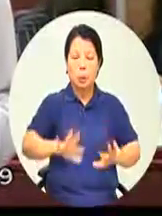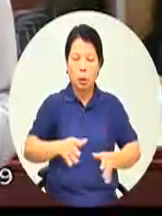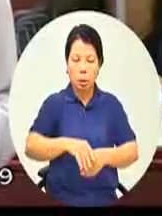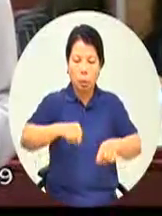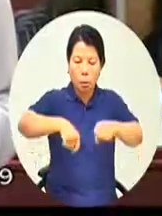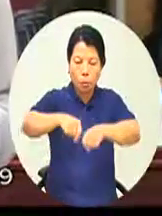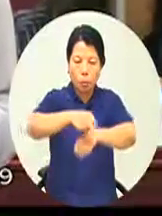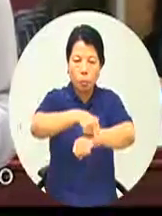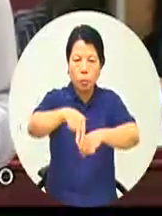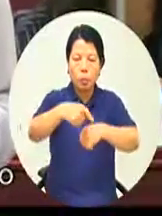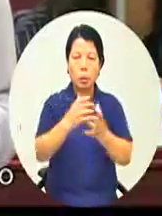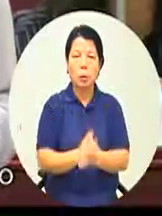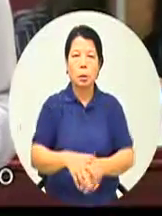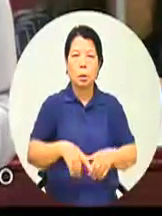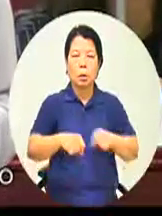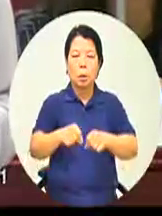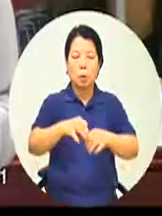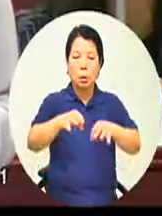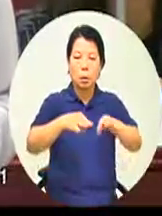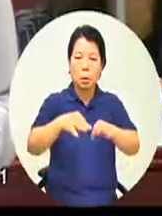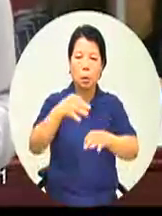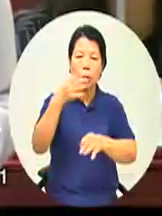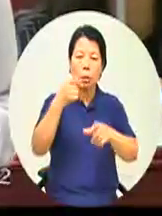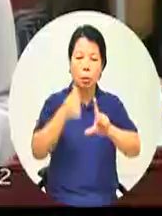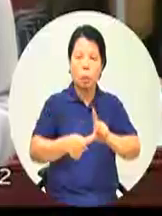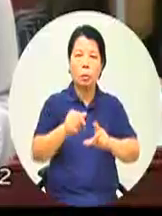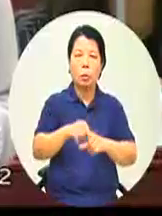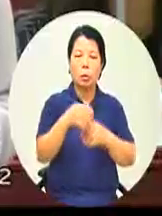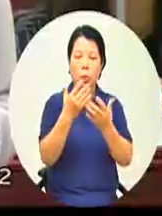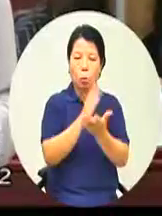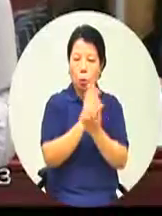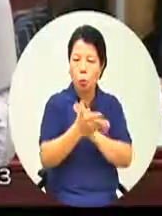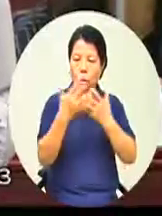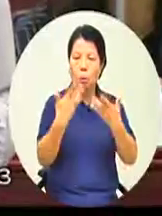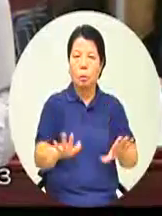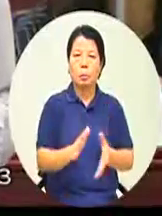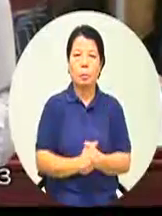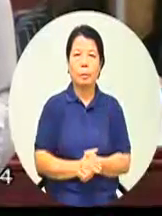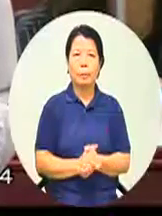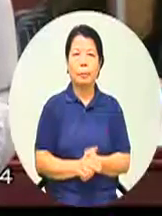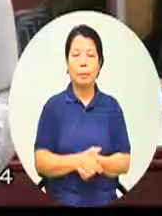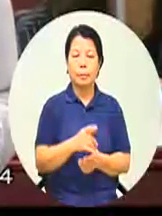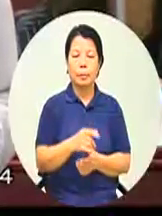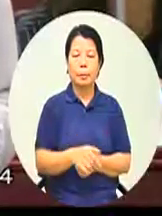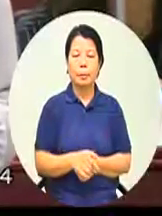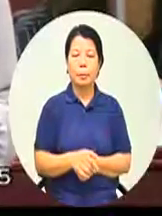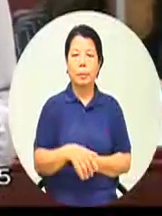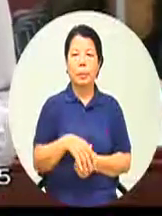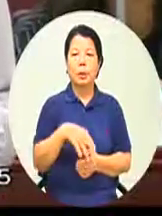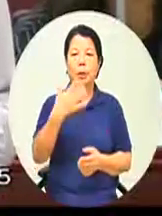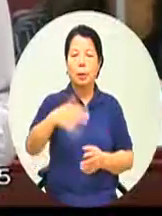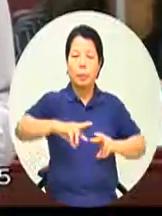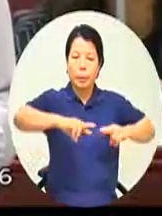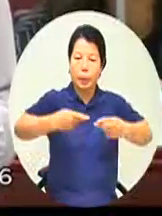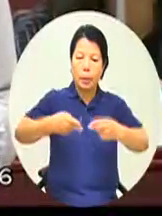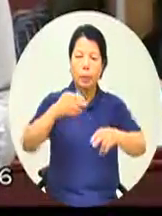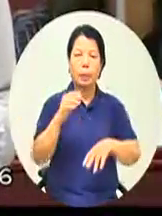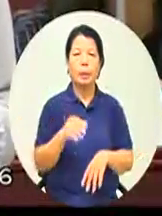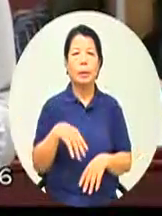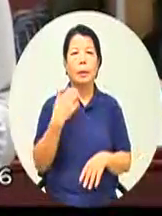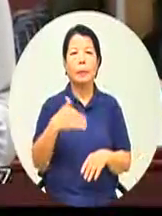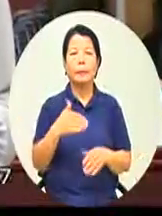是设定为商业区，可是它商业区有很多种，它 商业区其实是还没有做更改嘛，所以